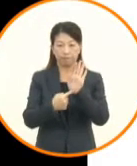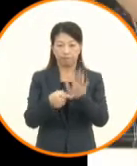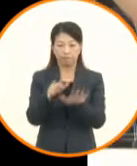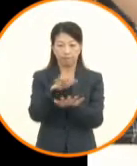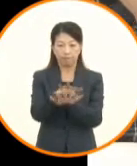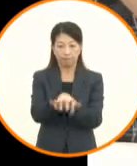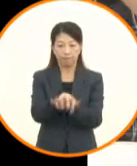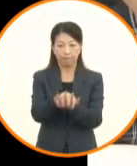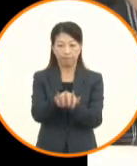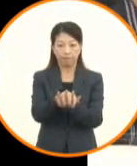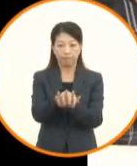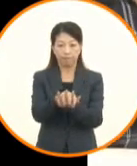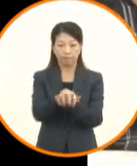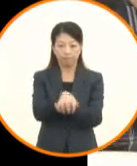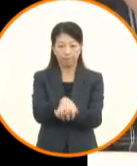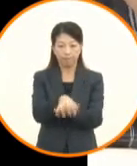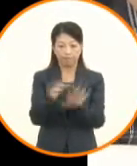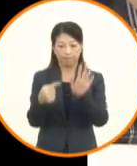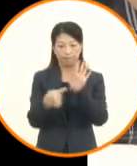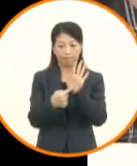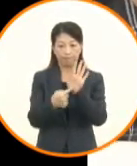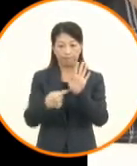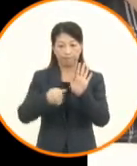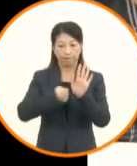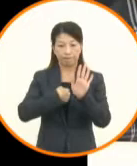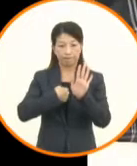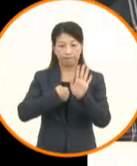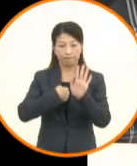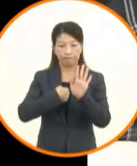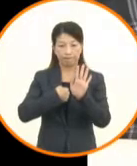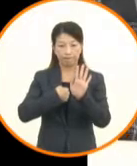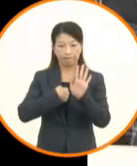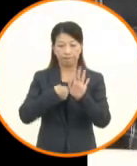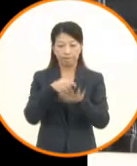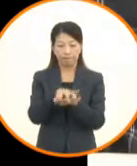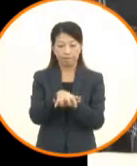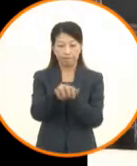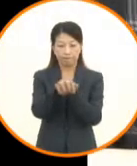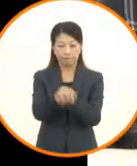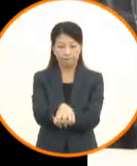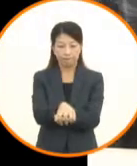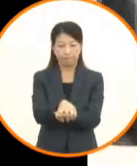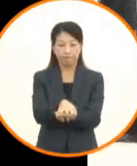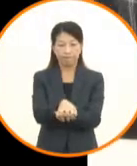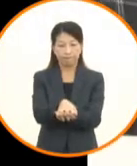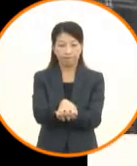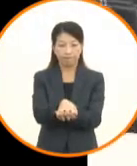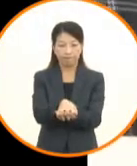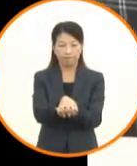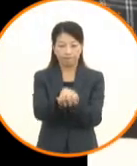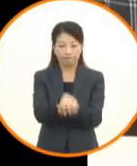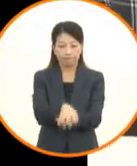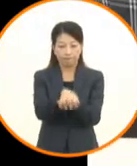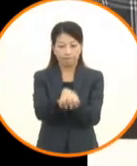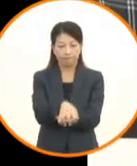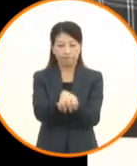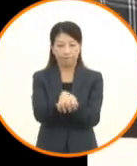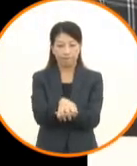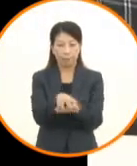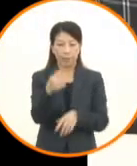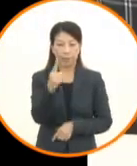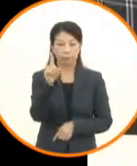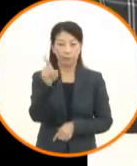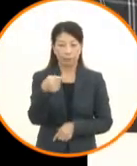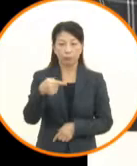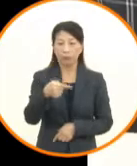せて、手の付け根を胸の真ん中の胸骨という硬い骨に当てて、上からまっすぐ1分間に100